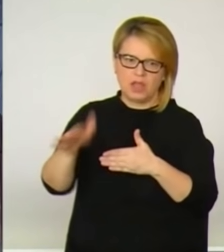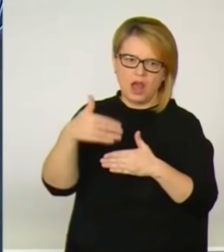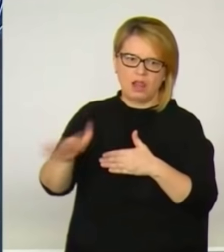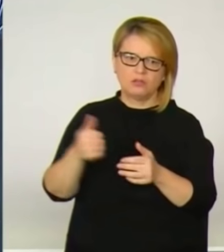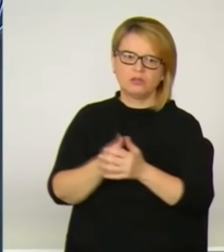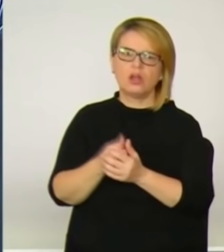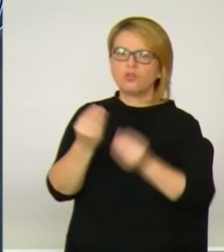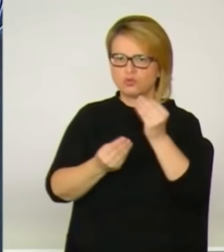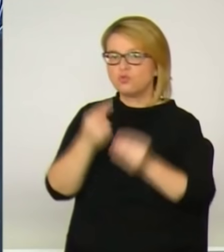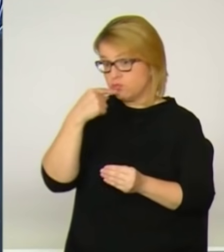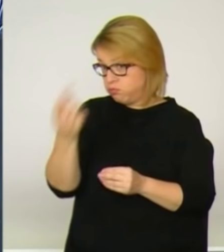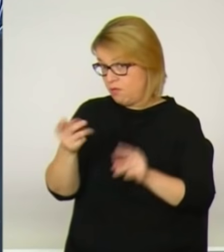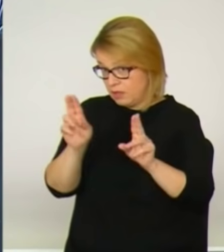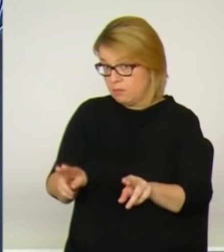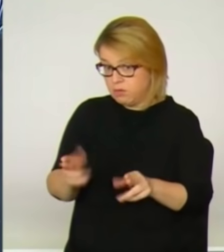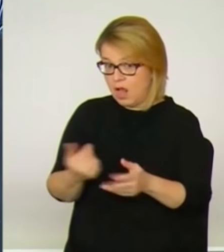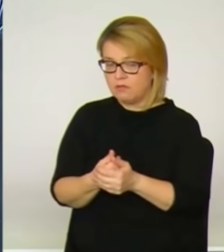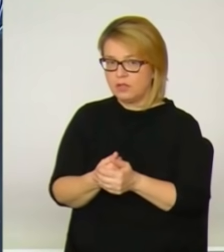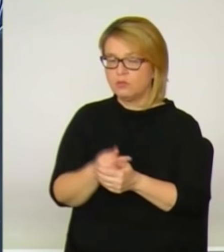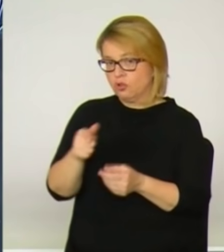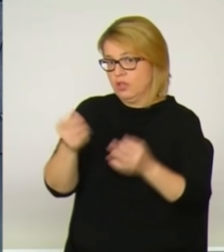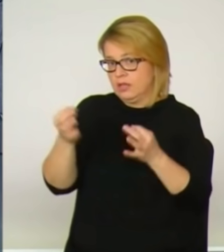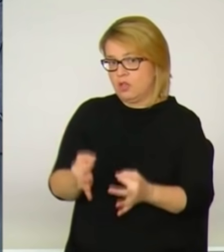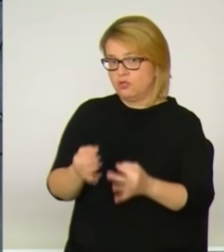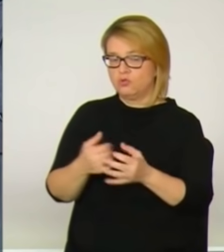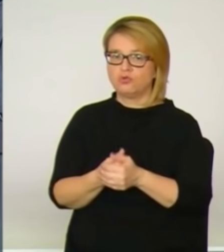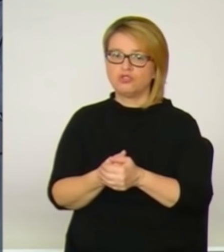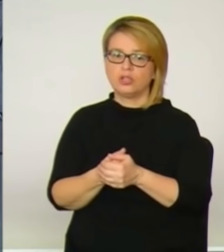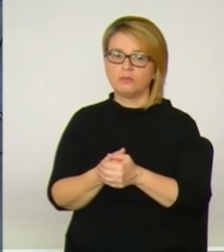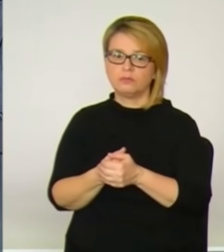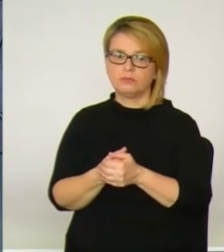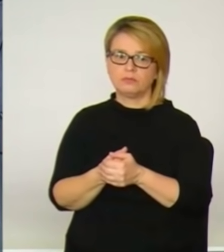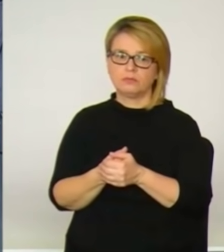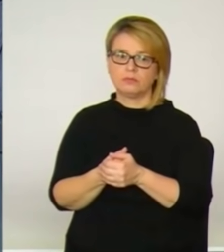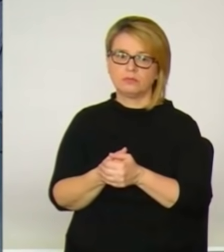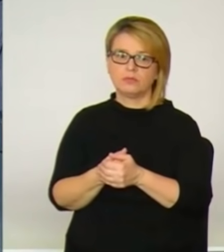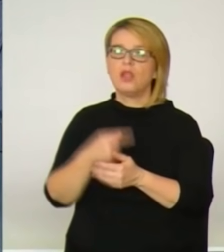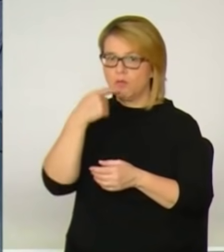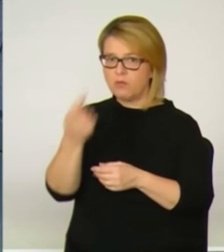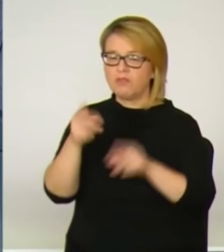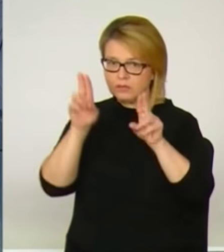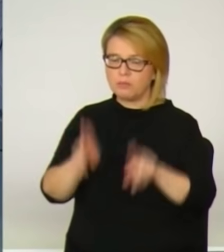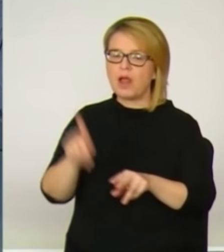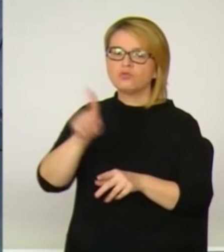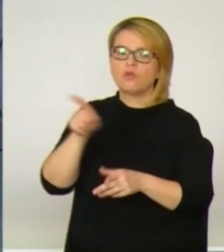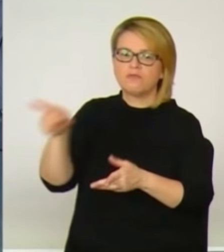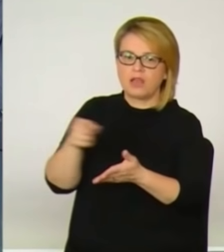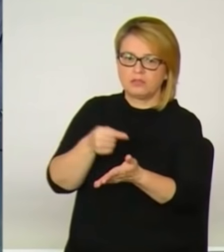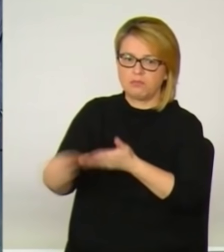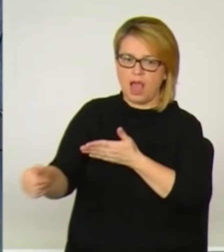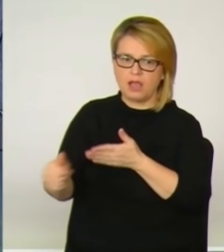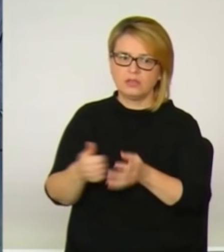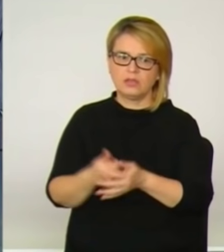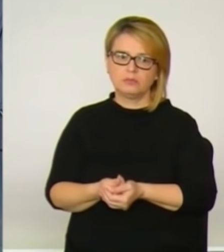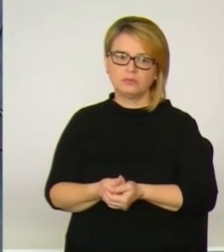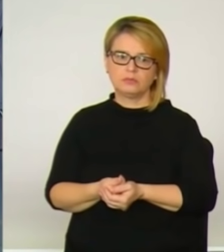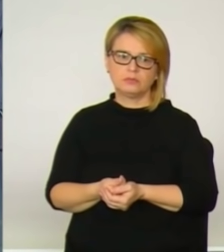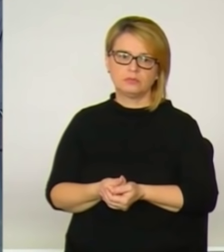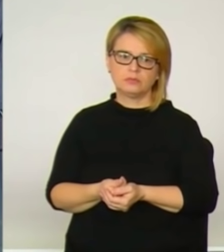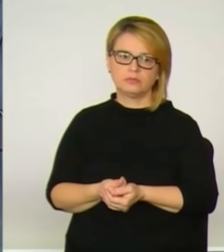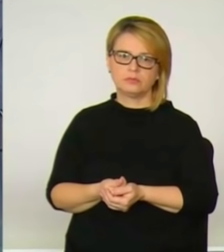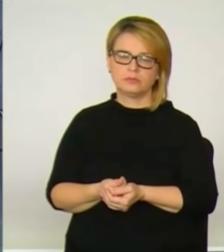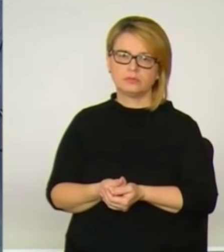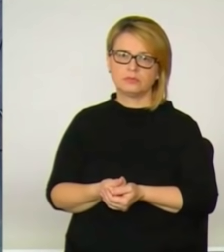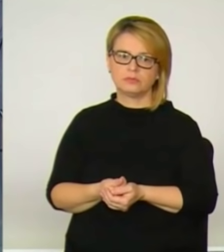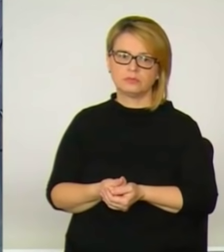povedať pravdu. To bude jednoduchšie. Povedzte pravdu, kto vás platí. Pán Krajcer, čas vám beží samozrejme za každú poznámku.